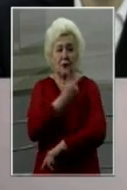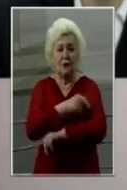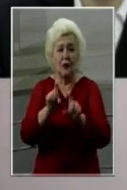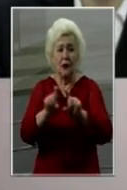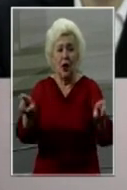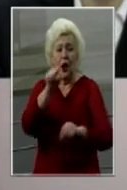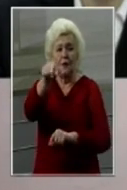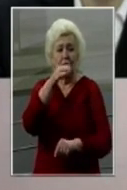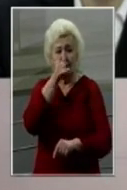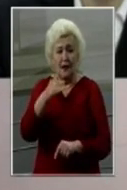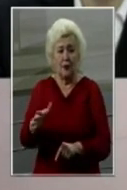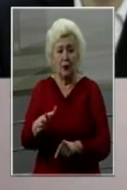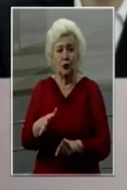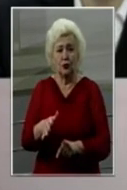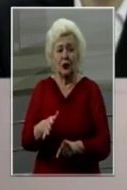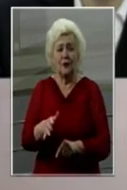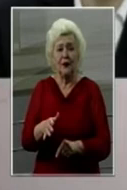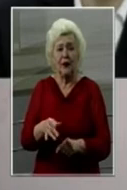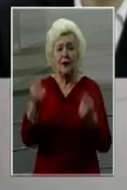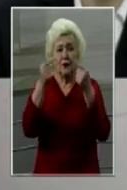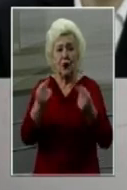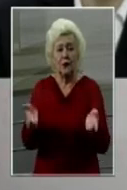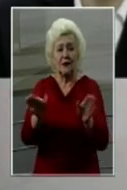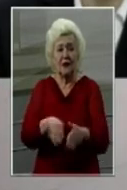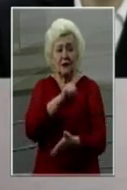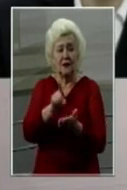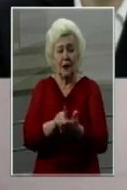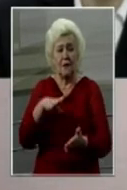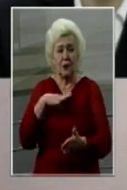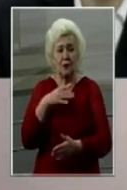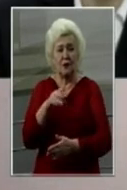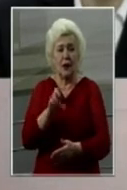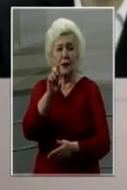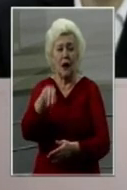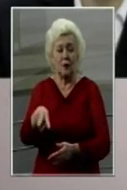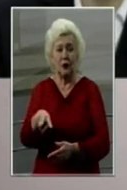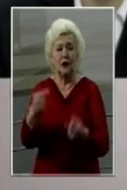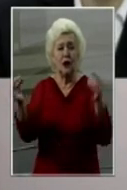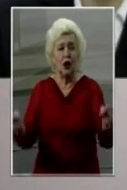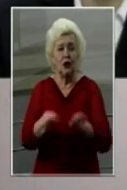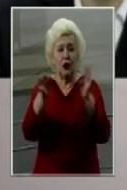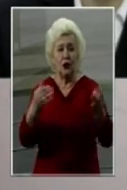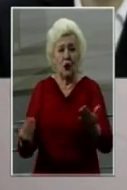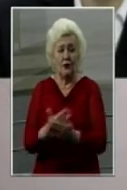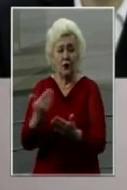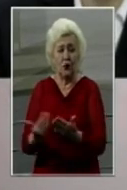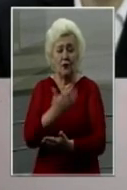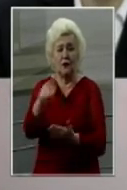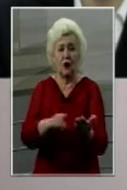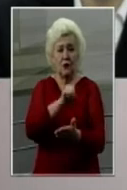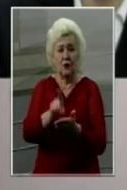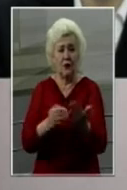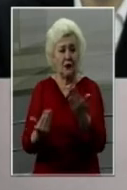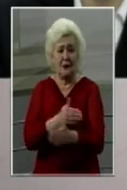не може відповідно відновитися на посаді, оскільки перебуває на лікарняному, і відповідно жодного відновлення його на посаді не